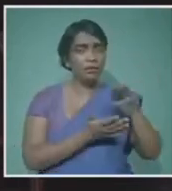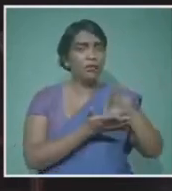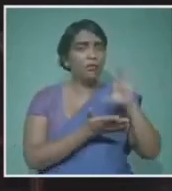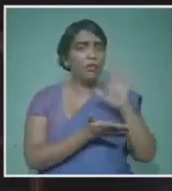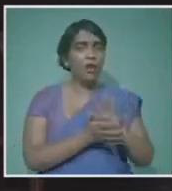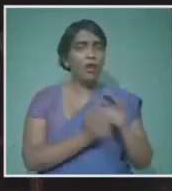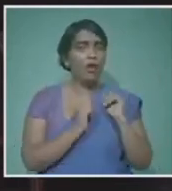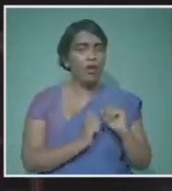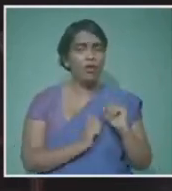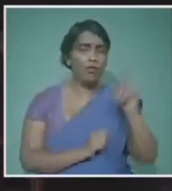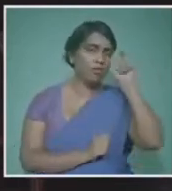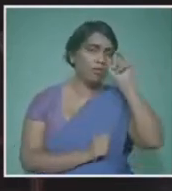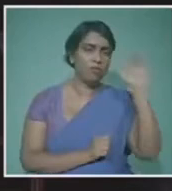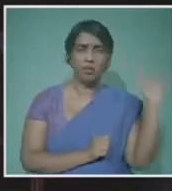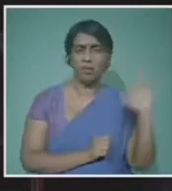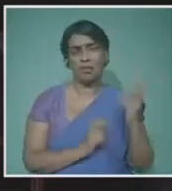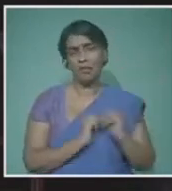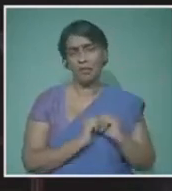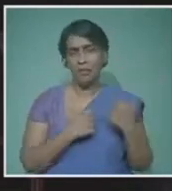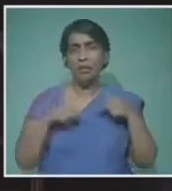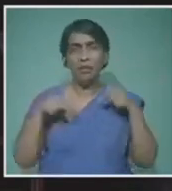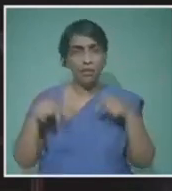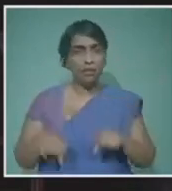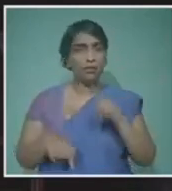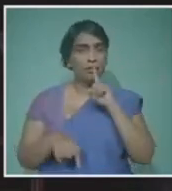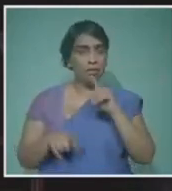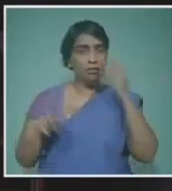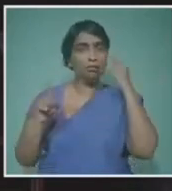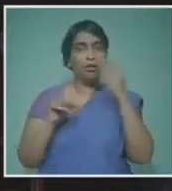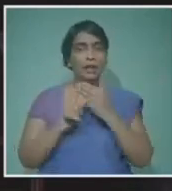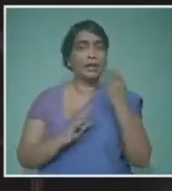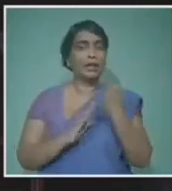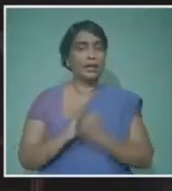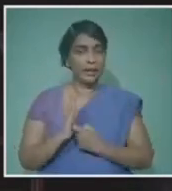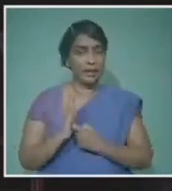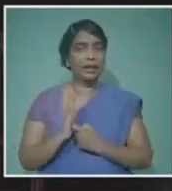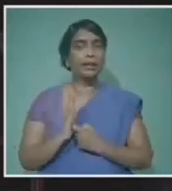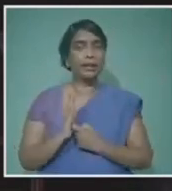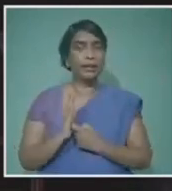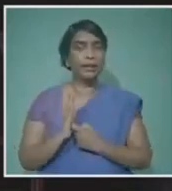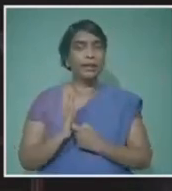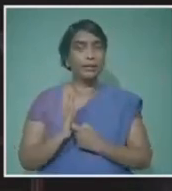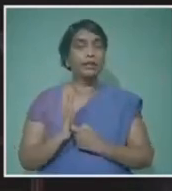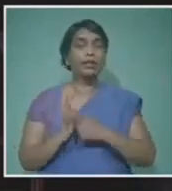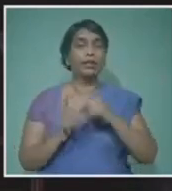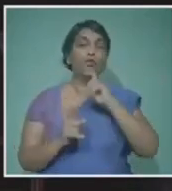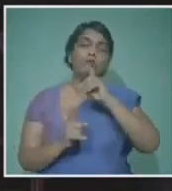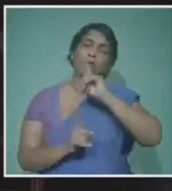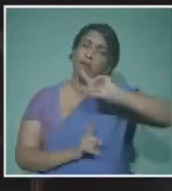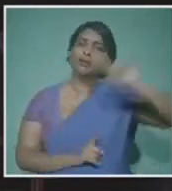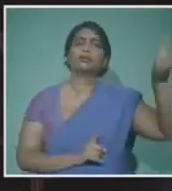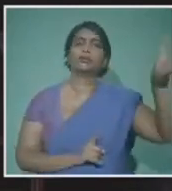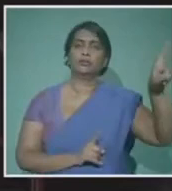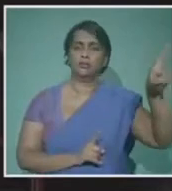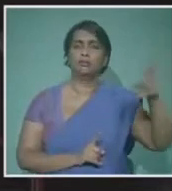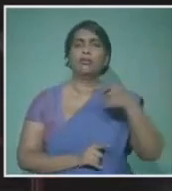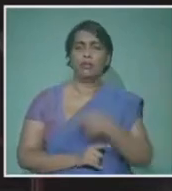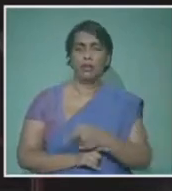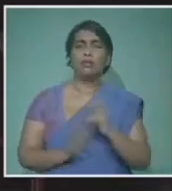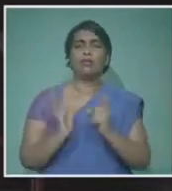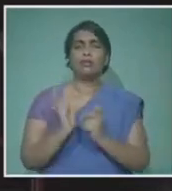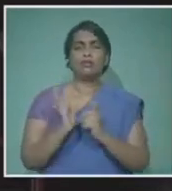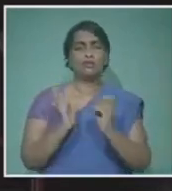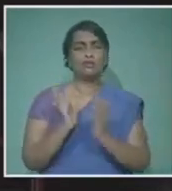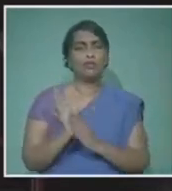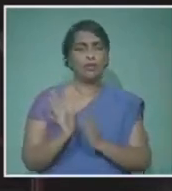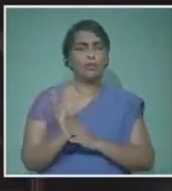වඩා මේ කියන කරුණ නීතිපතිවරයා ගිහිල්ලා අධිකරණයට කියන්නේ මේක තමයි මේ කොමිසමේ නිර්දේශ ක්‍රියාත්මක